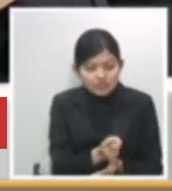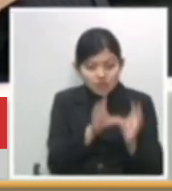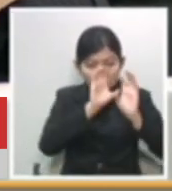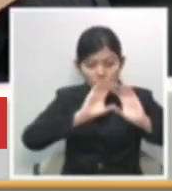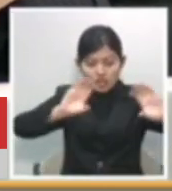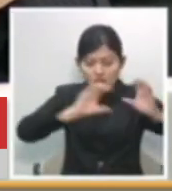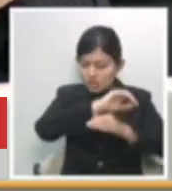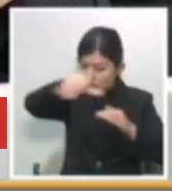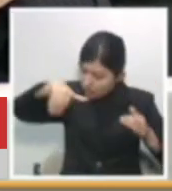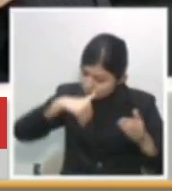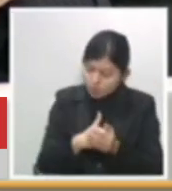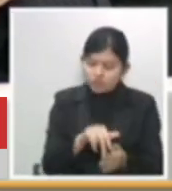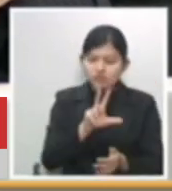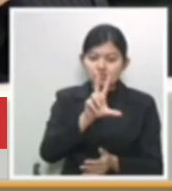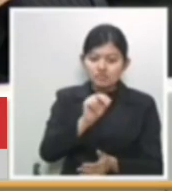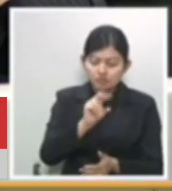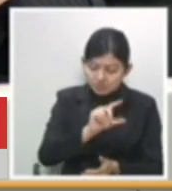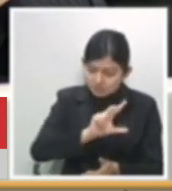การทั้งหมด